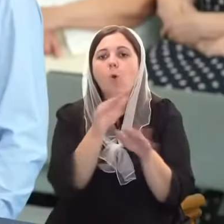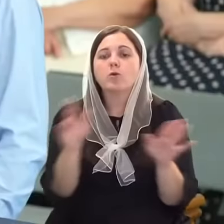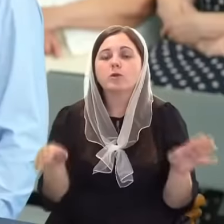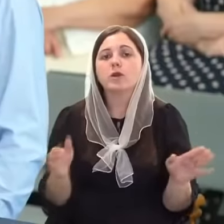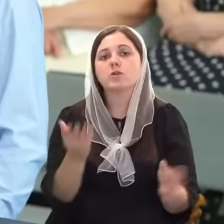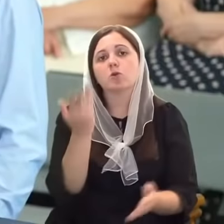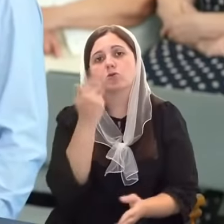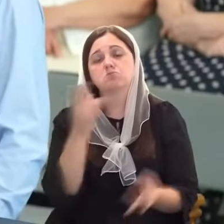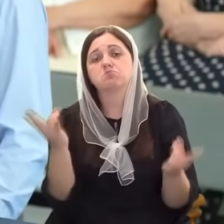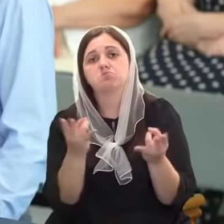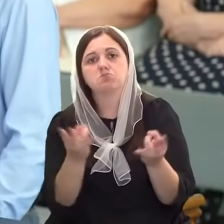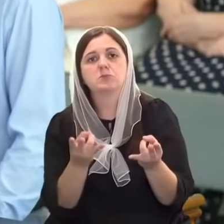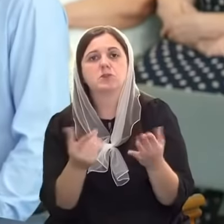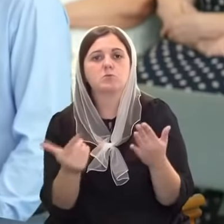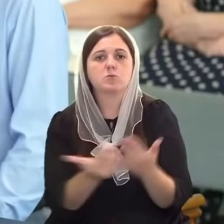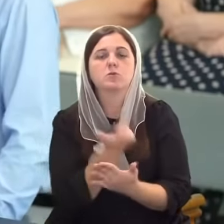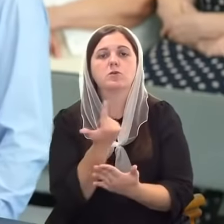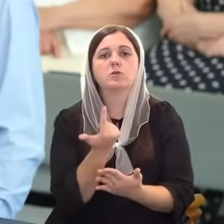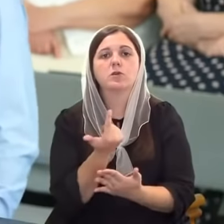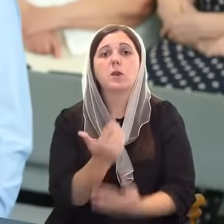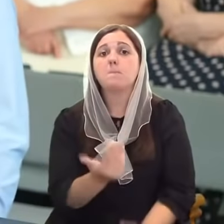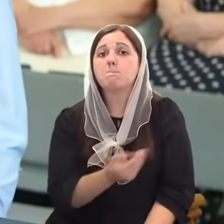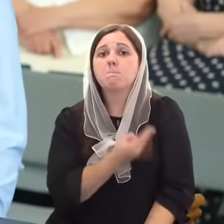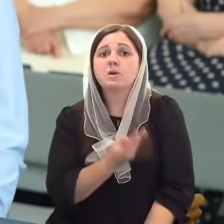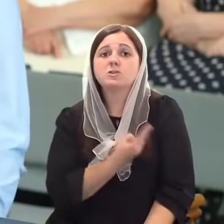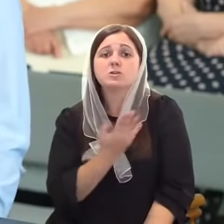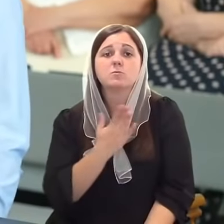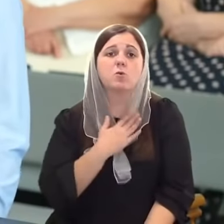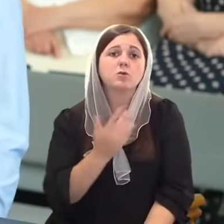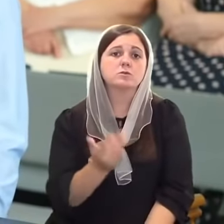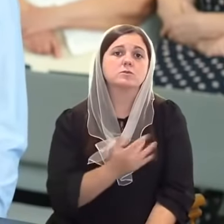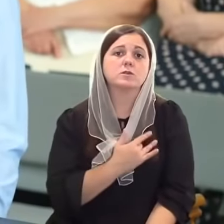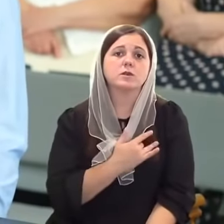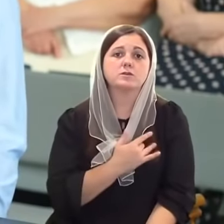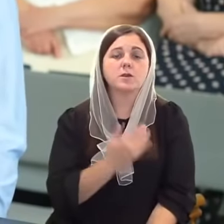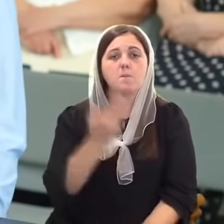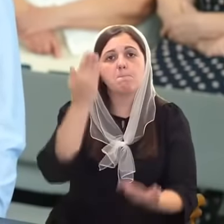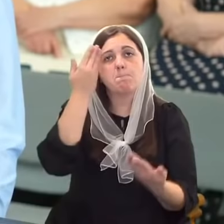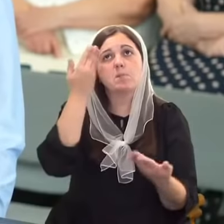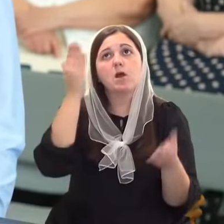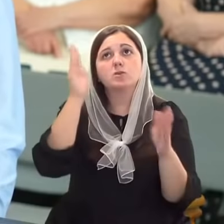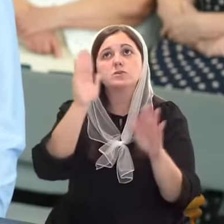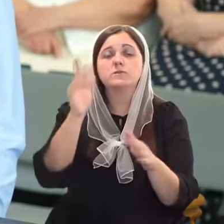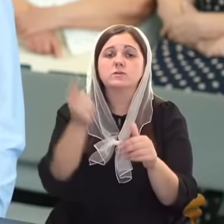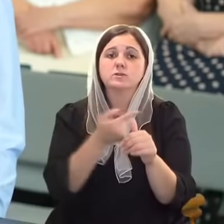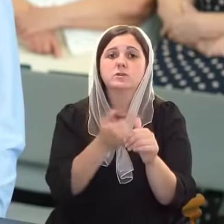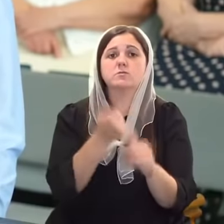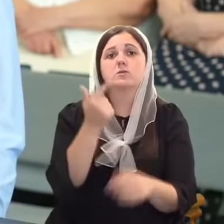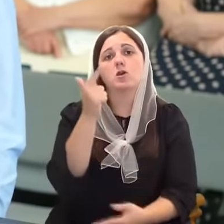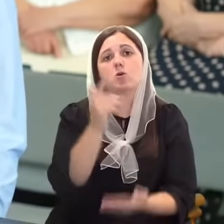обновлении. И желание моего сердца — благослови имя Господа,